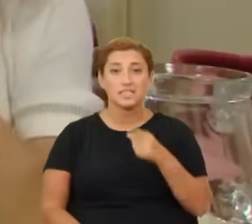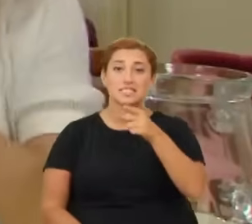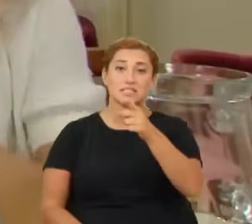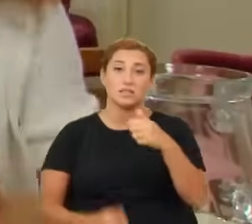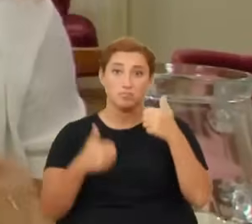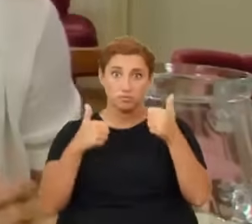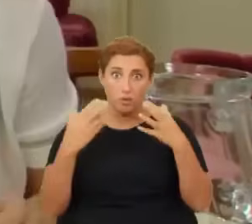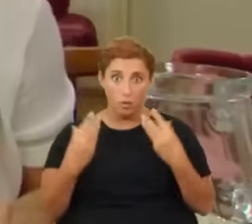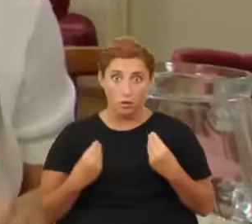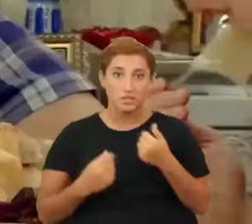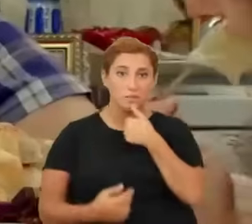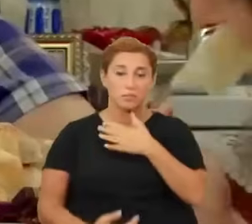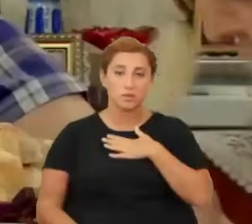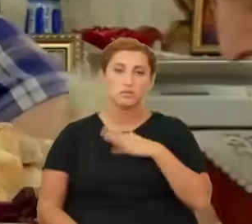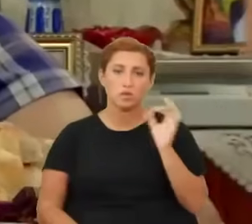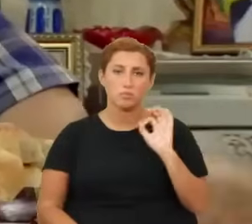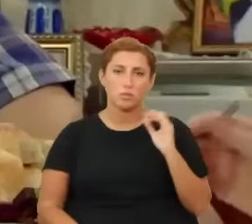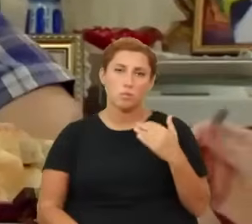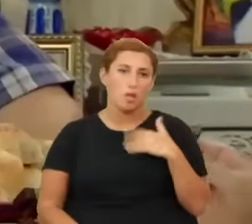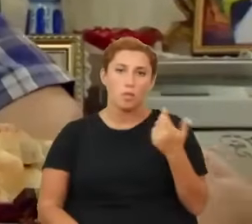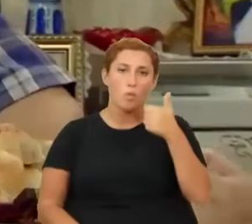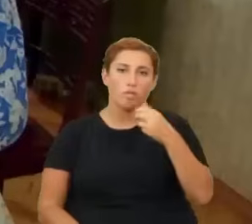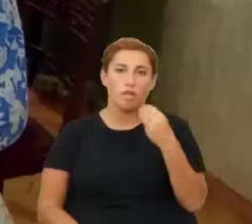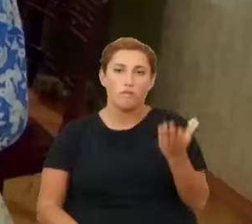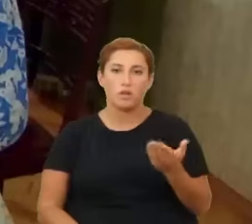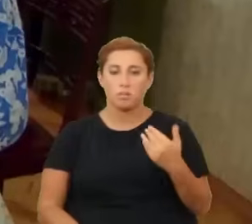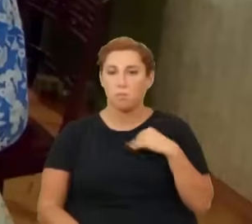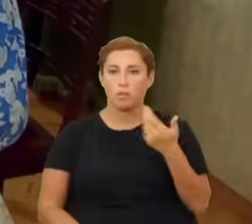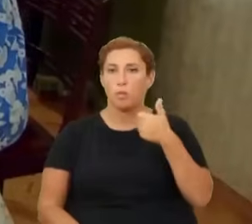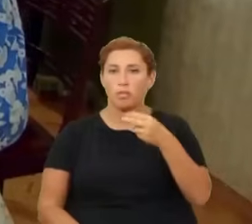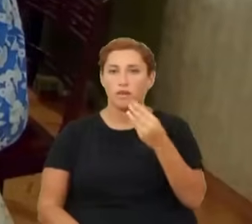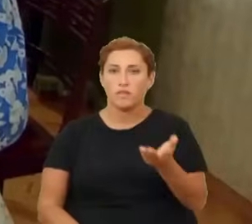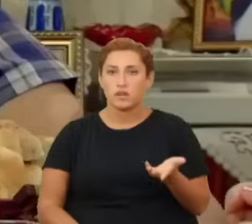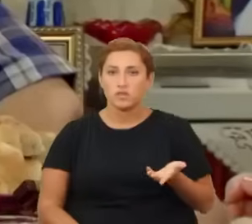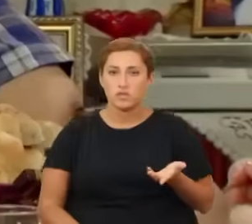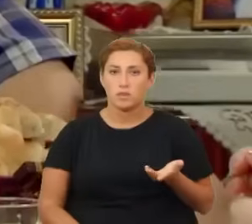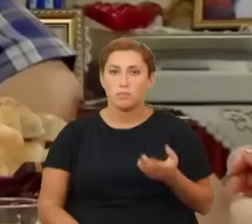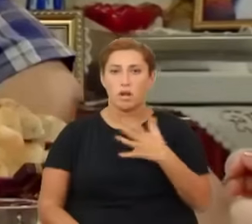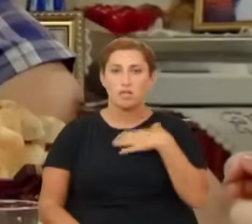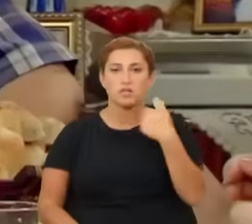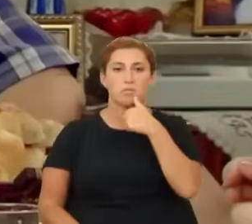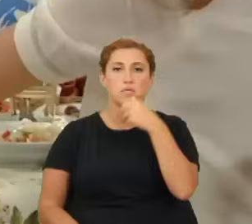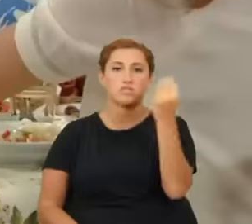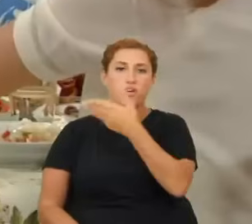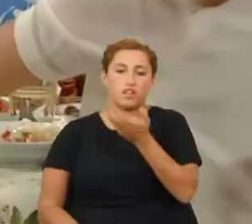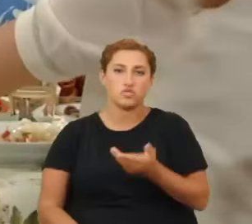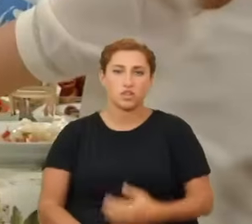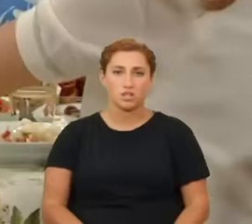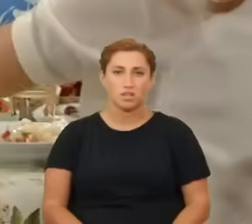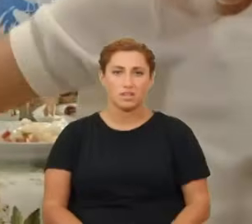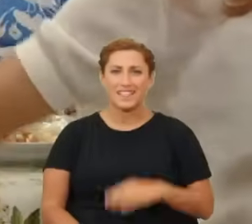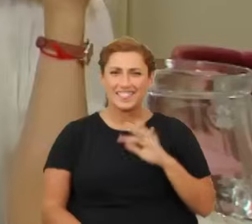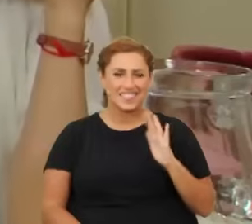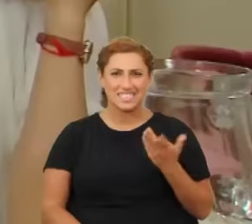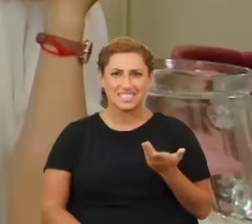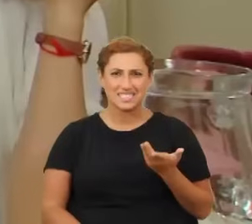Siz de onayladıysanız babacığım. Tabii, tabii. Ben Noah'a vereceğim ya. Ben Noah'a onay vereceğim. Annesi babası verecek onay.